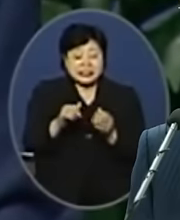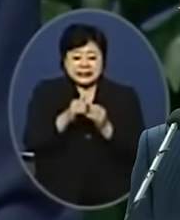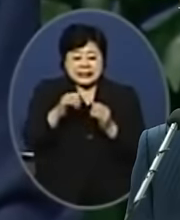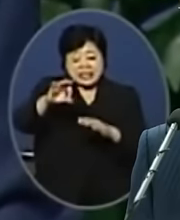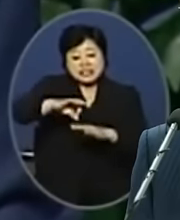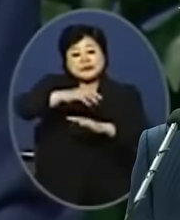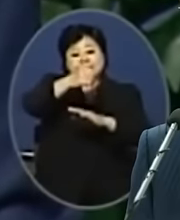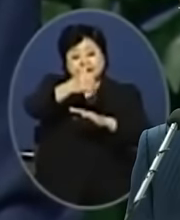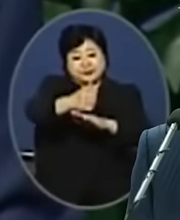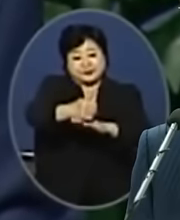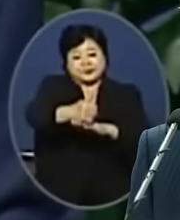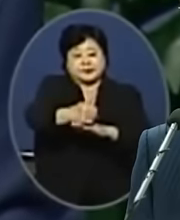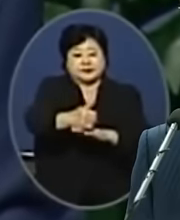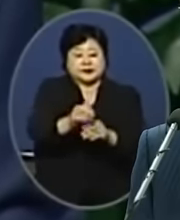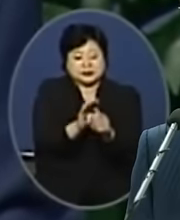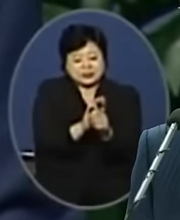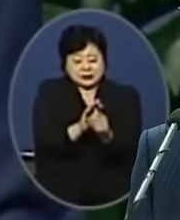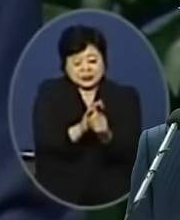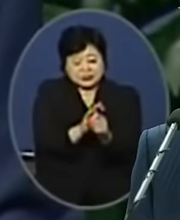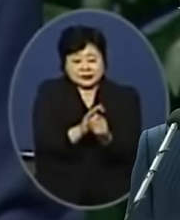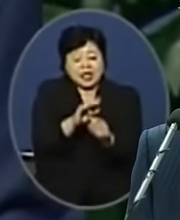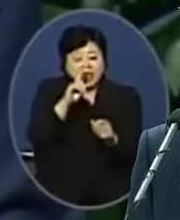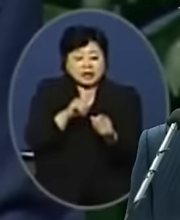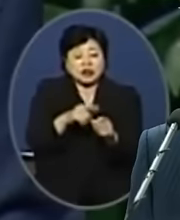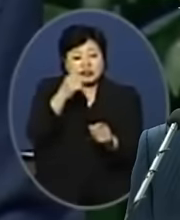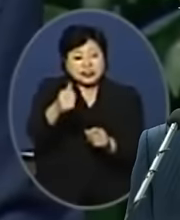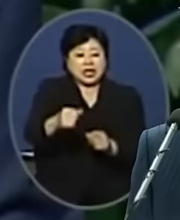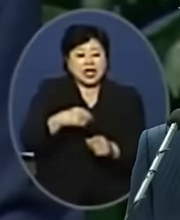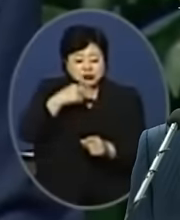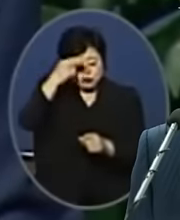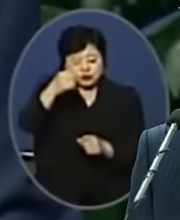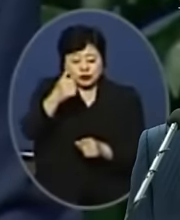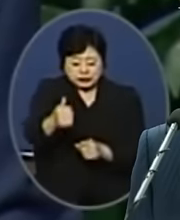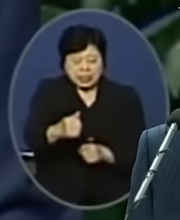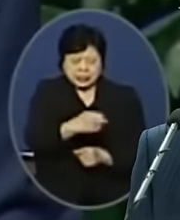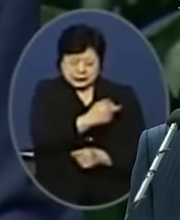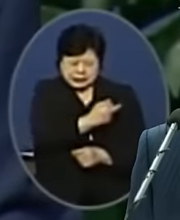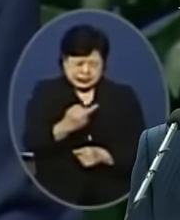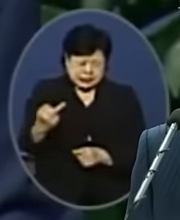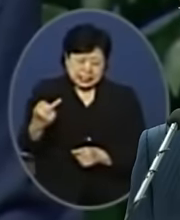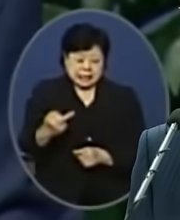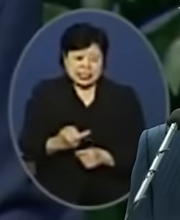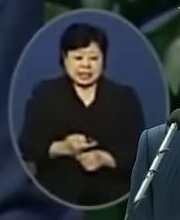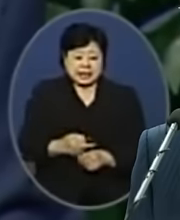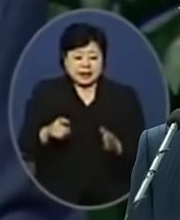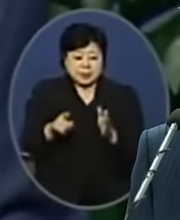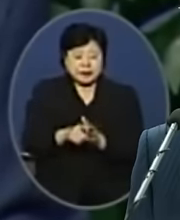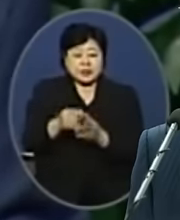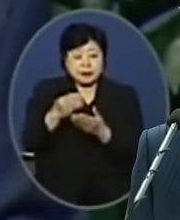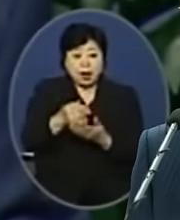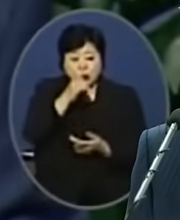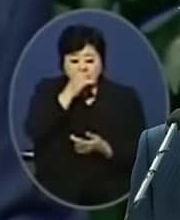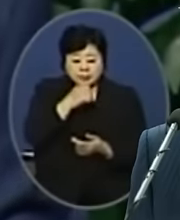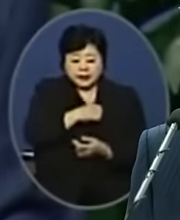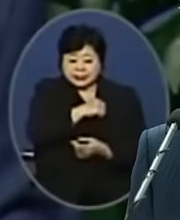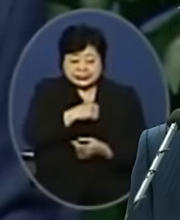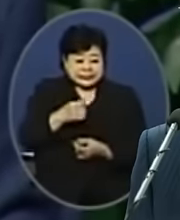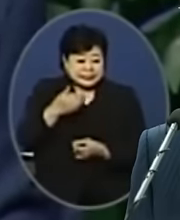임금을 살해하는데 떡장관과 술장관이 제일 신임을 받고 있기 때문에